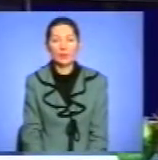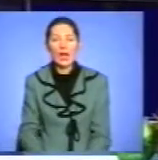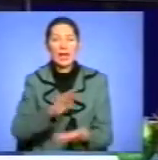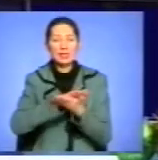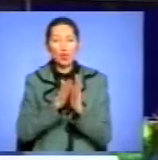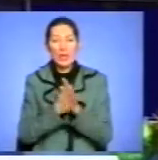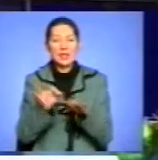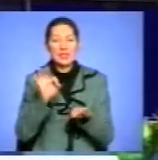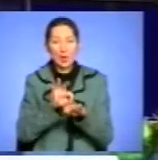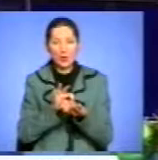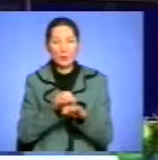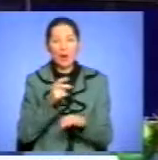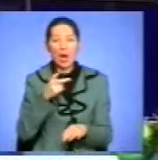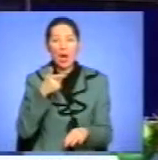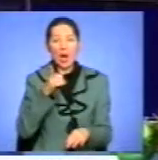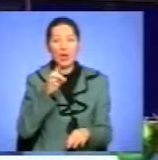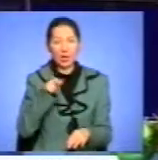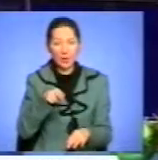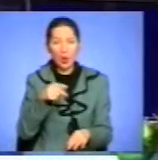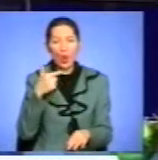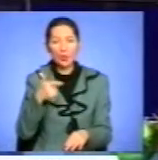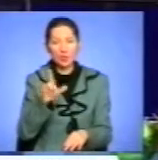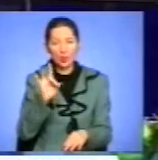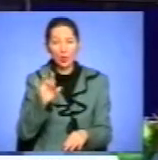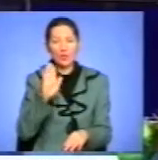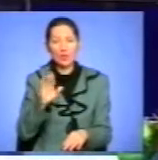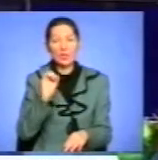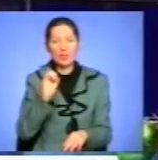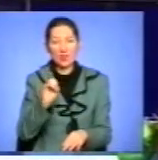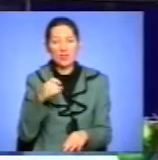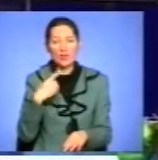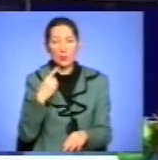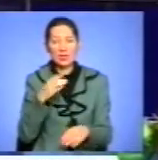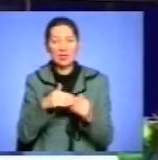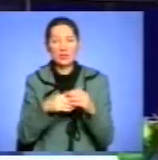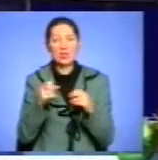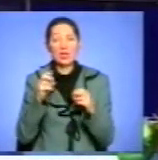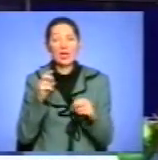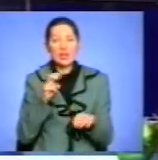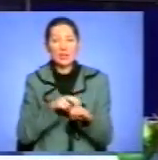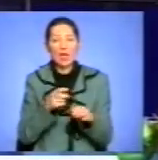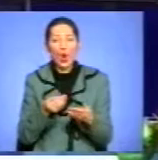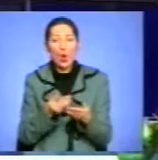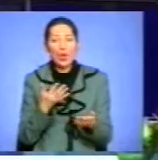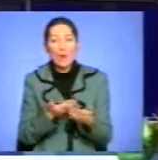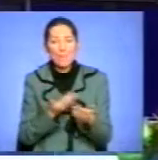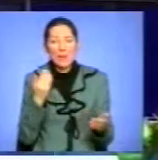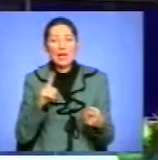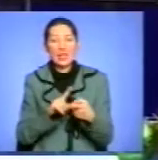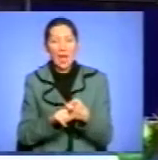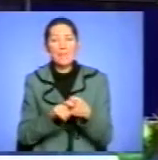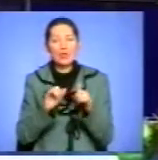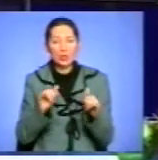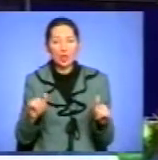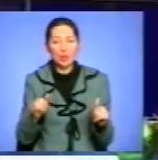Ситуацію із захворюваністю на грип та гострі респіраторно-вірусні інфекції в області спеціалісти оцінюють як передепідеміологічну. Попри